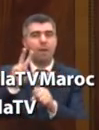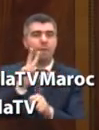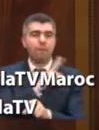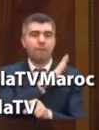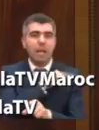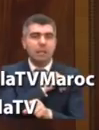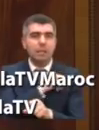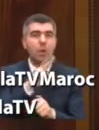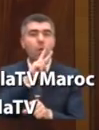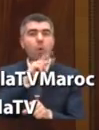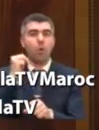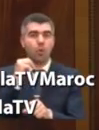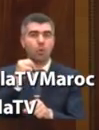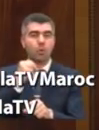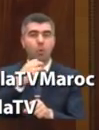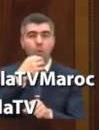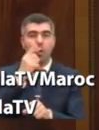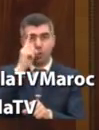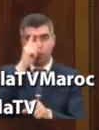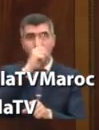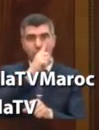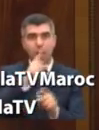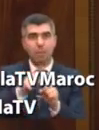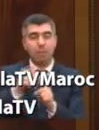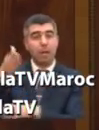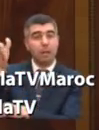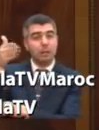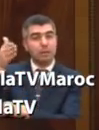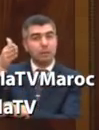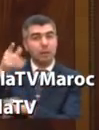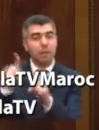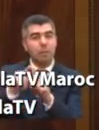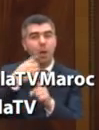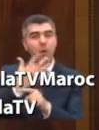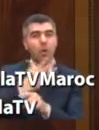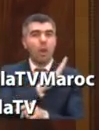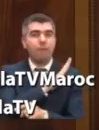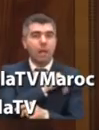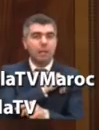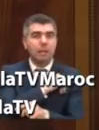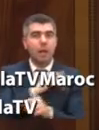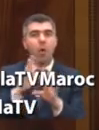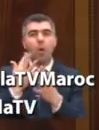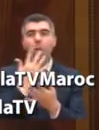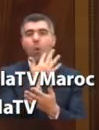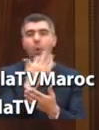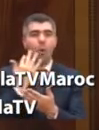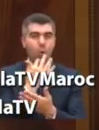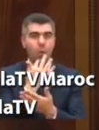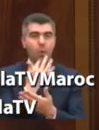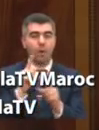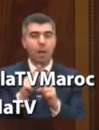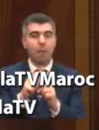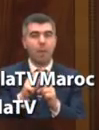الإسرائيلي الغاشم، ونتمنى أن يرفرف علم دولة فلسطين بألوانها،